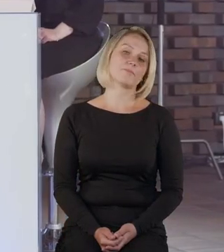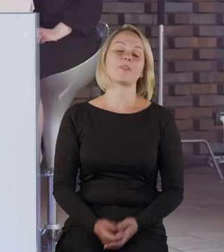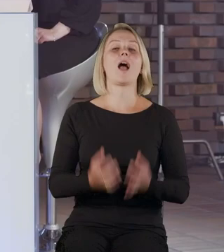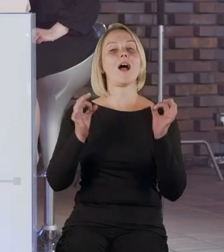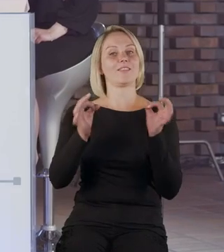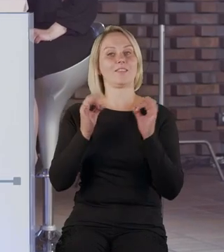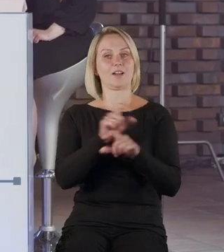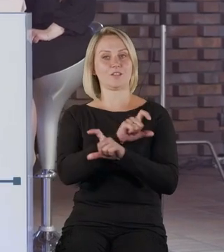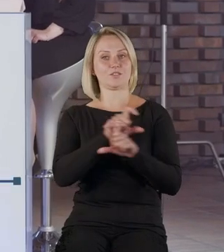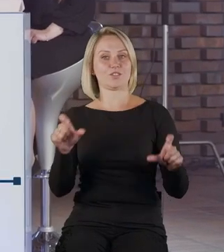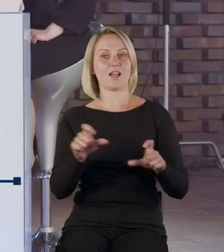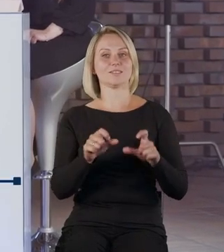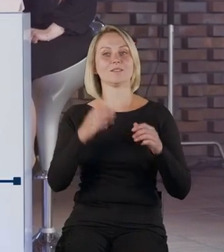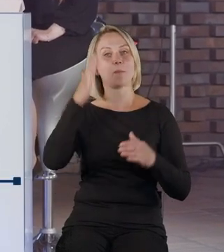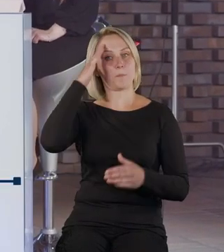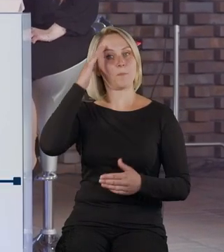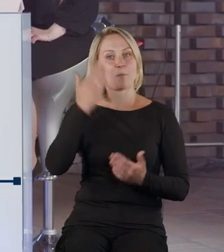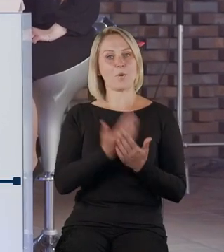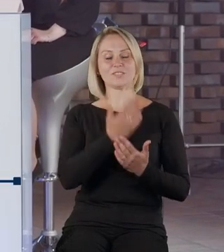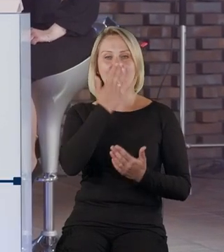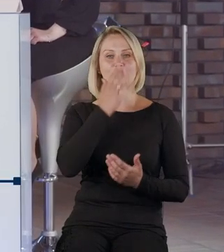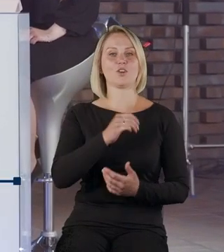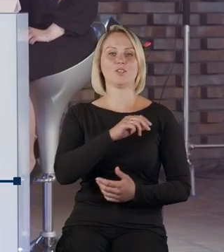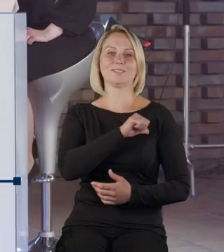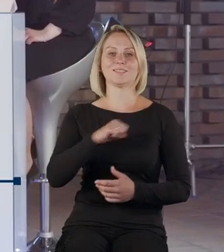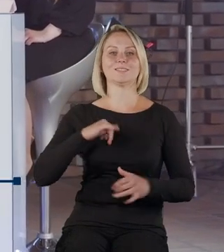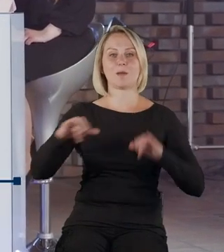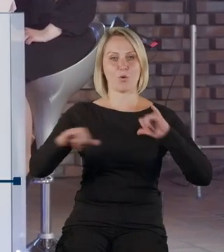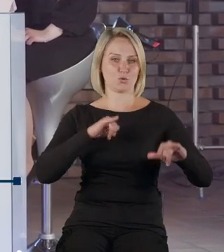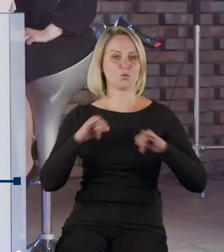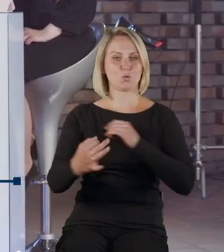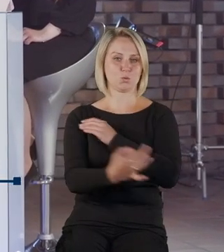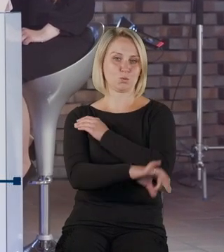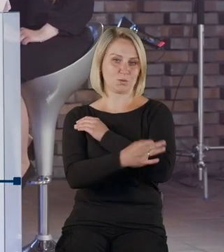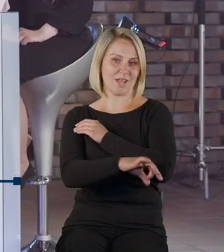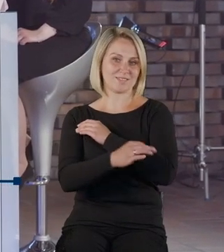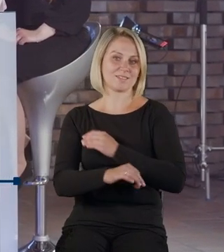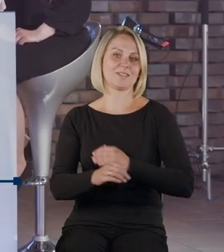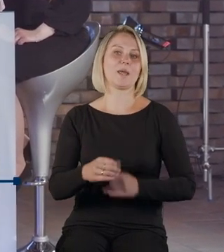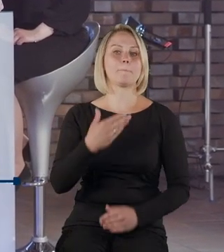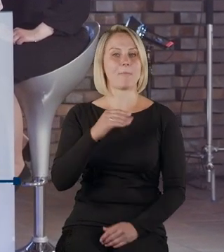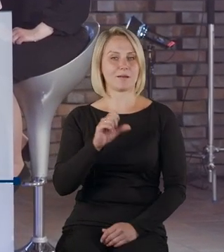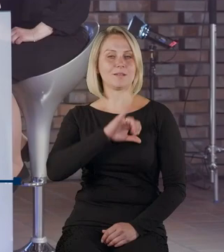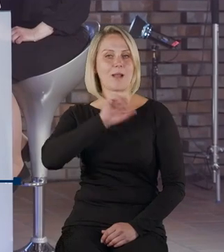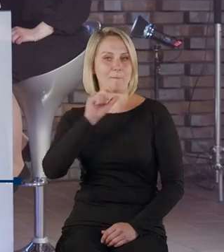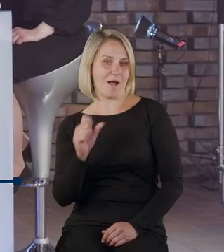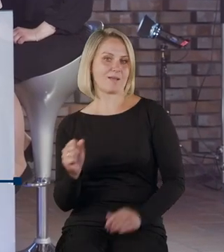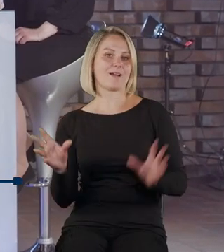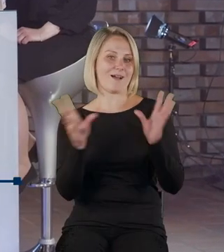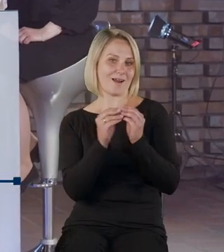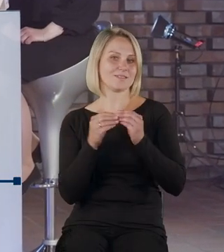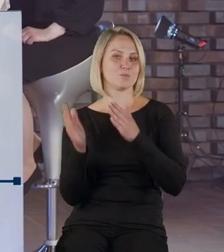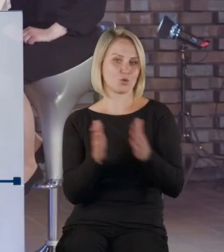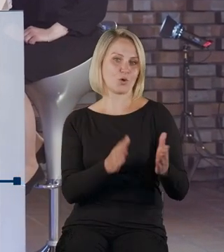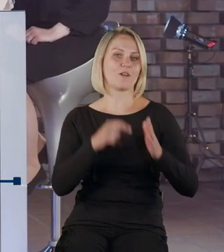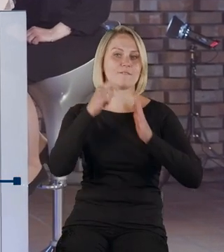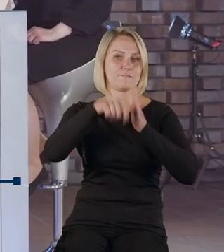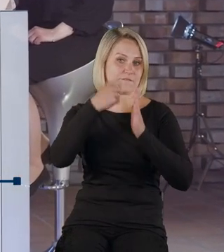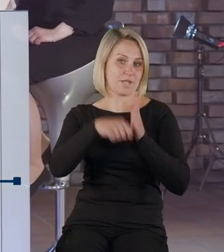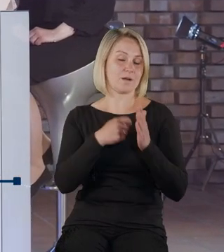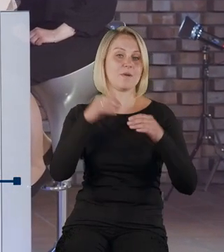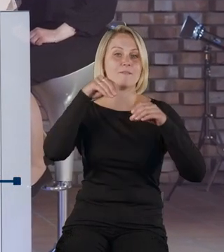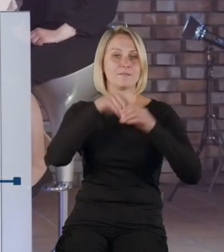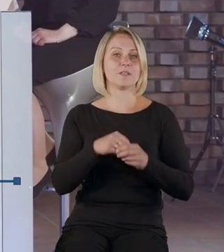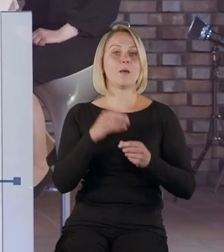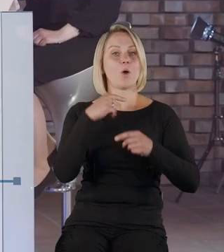A teraz czas na to, żebyście poznali samorząd studencki. Razem z Martyną, Majką, Jackiem i Sebastianem przygotowaliśmy dla Was filmik, w którym